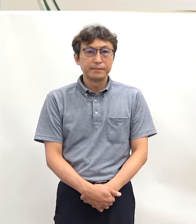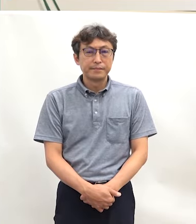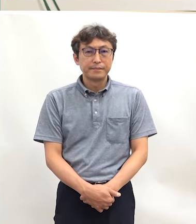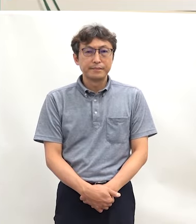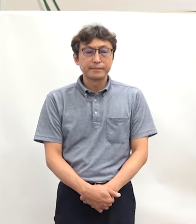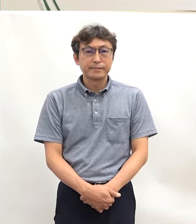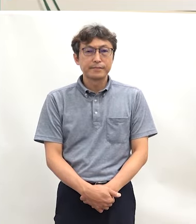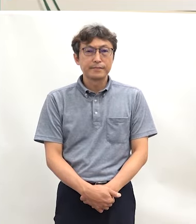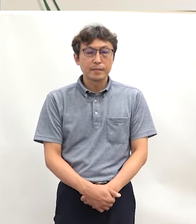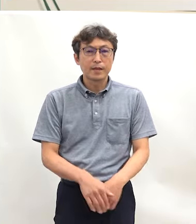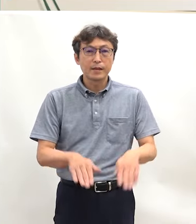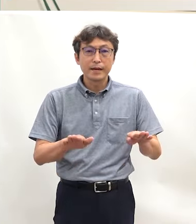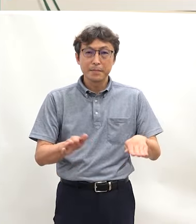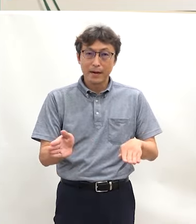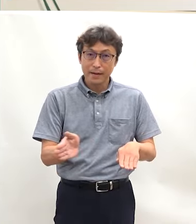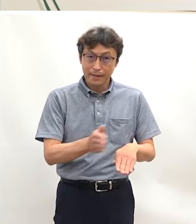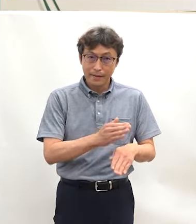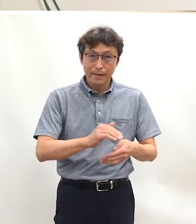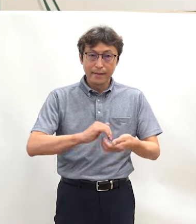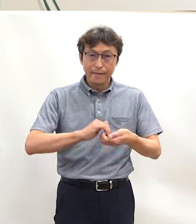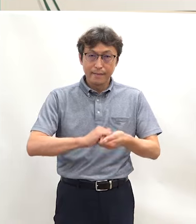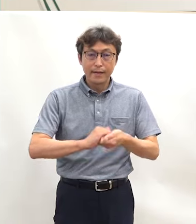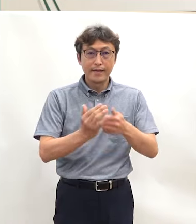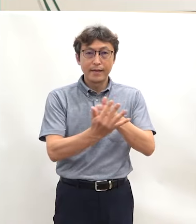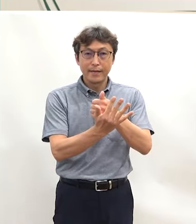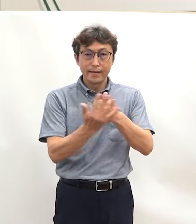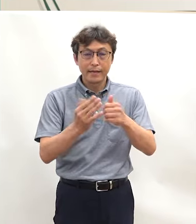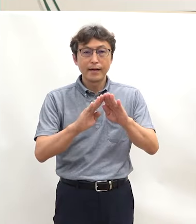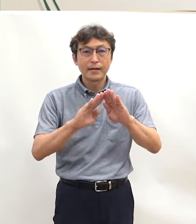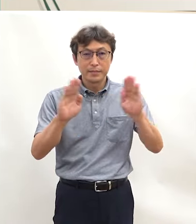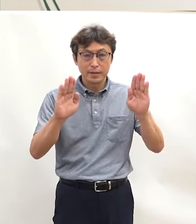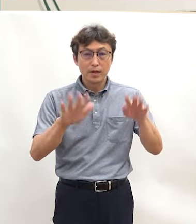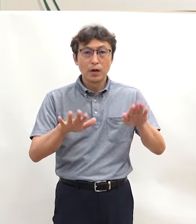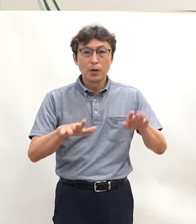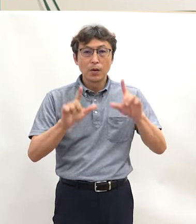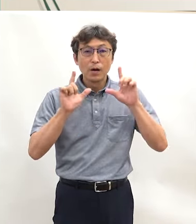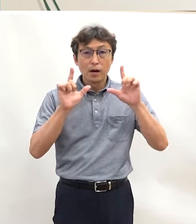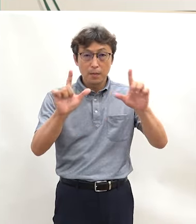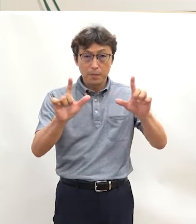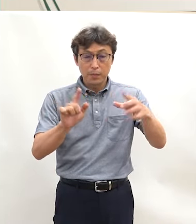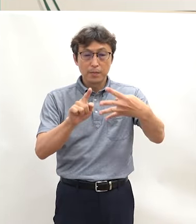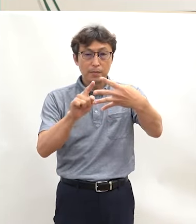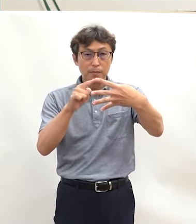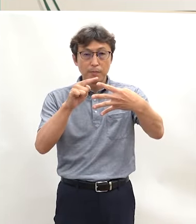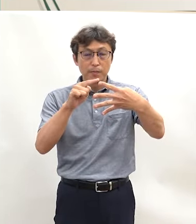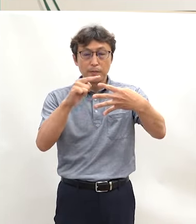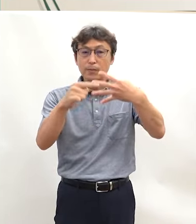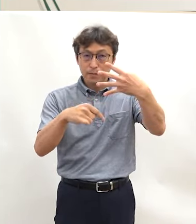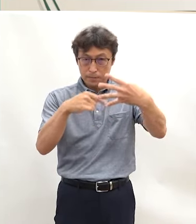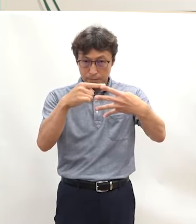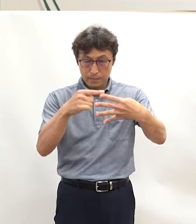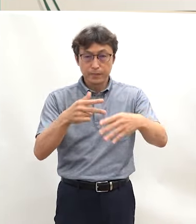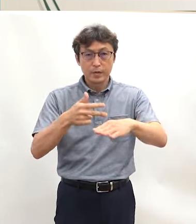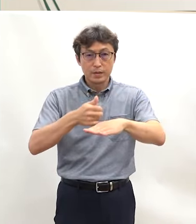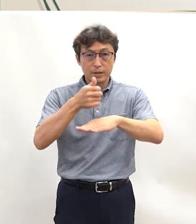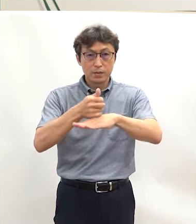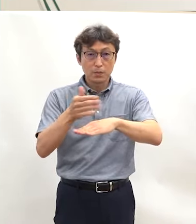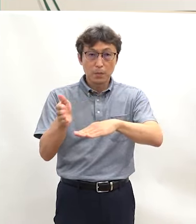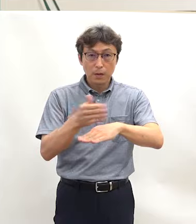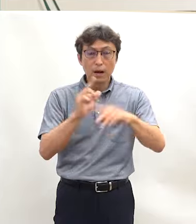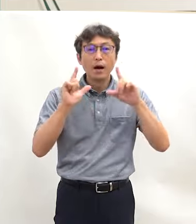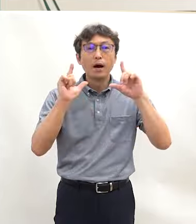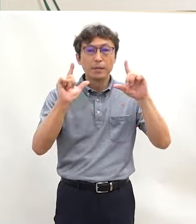はい、それではただいまから定例記者会見を始めます。本日の発表事項は4件でございます。市長より一括してご説